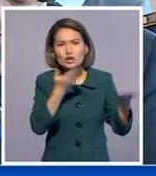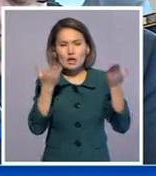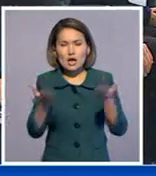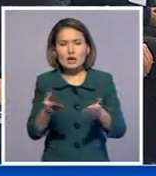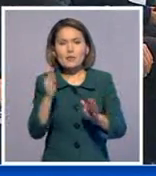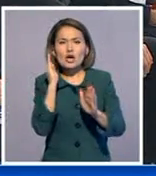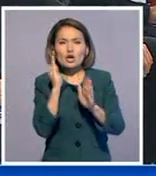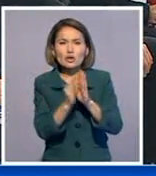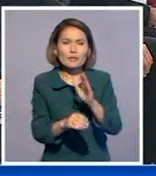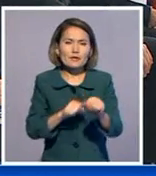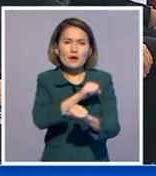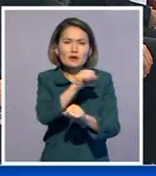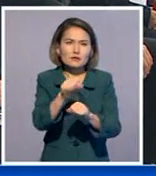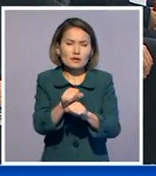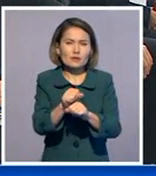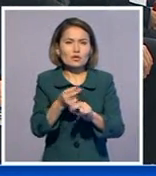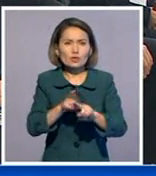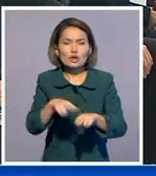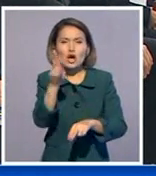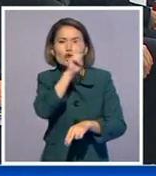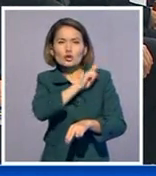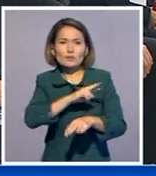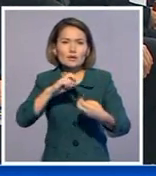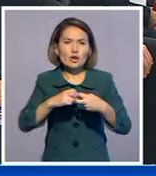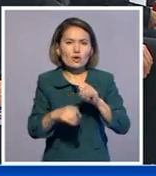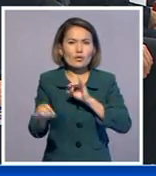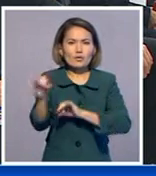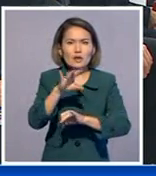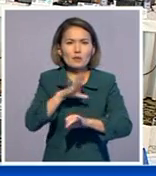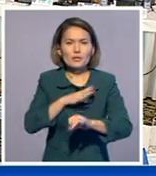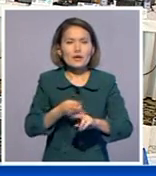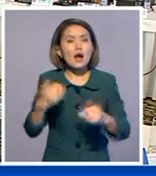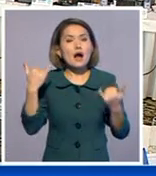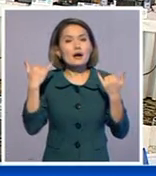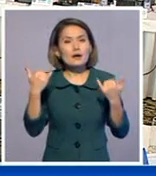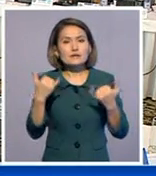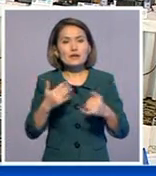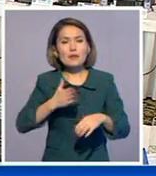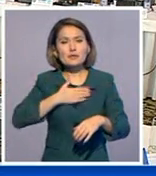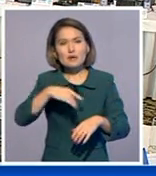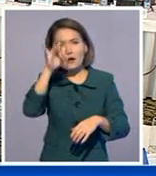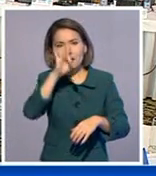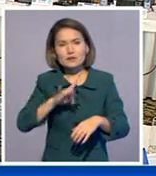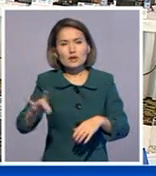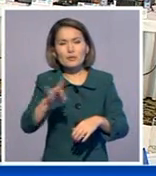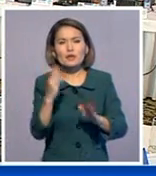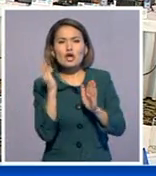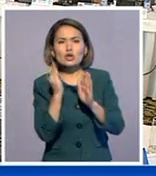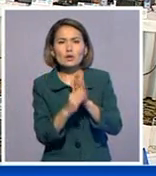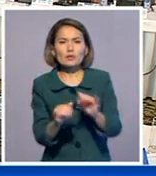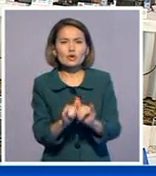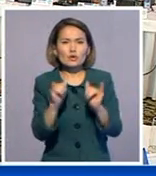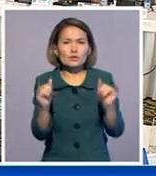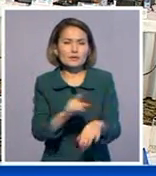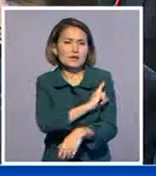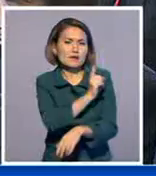Өйткені жауыр болған жемқорлық барша елдің бас қатырар ортақ мәселесі. Сарапшылардың айтуынша, өзгені былай қойғанда күрмеулі мәселенің